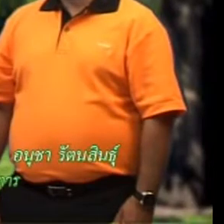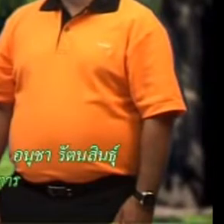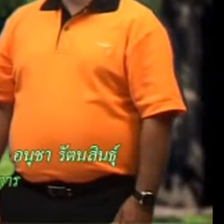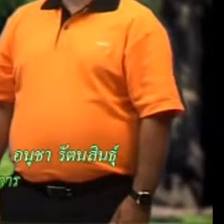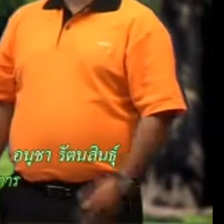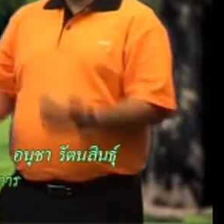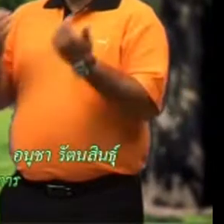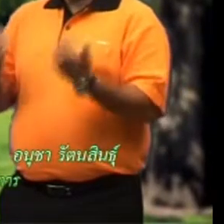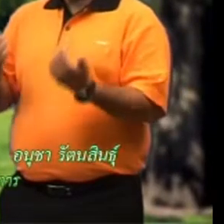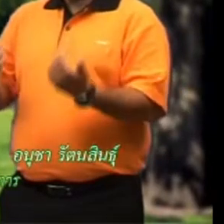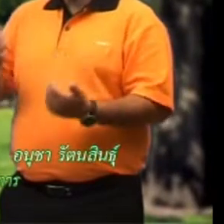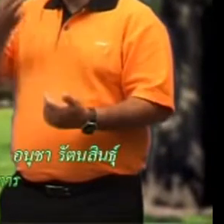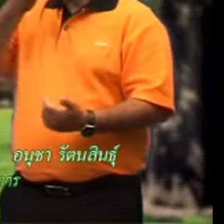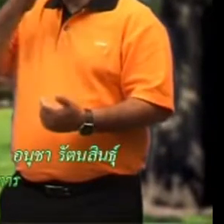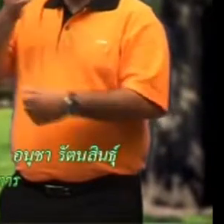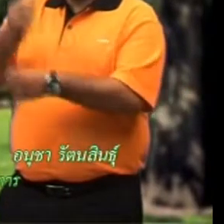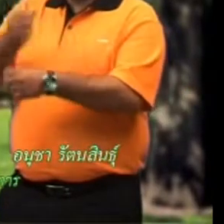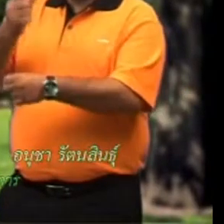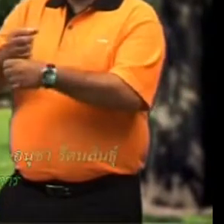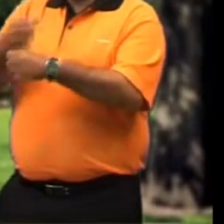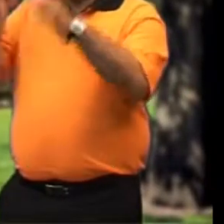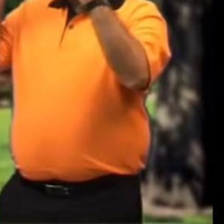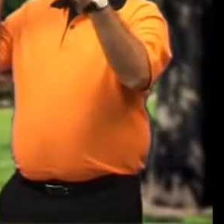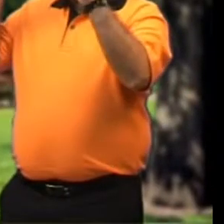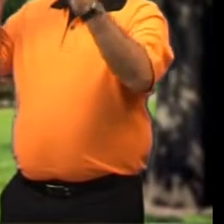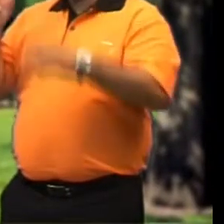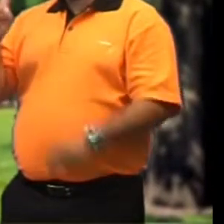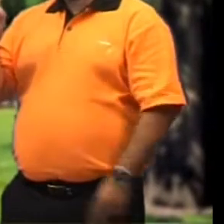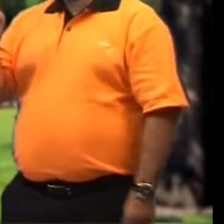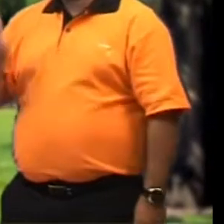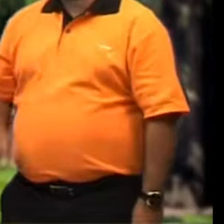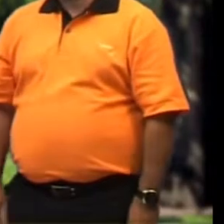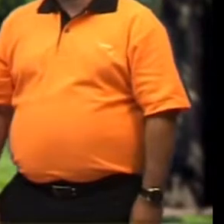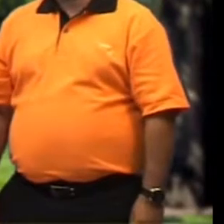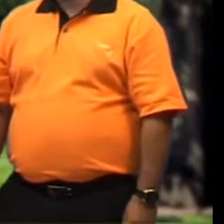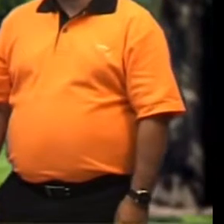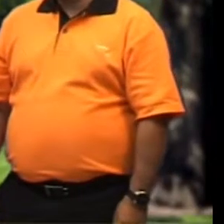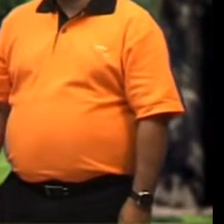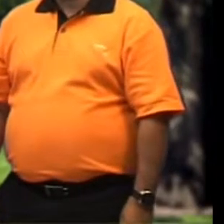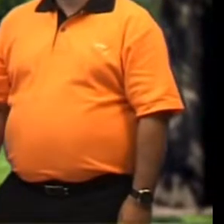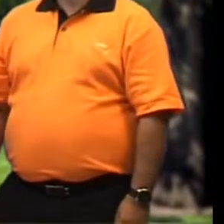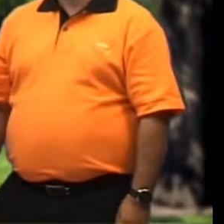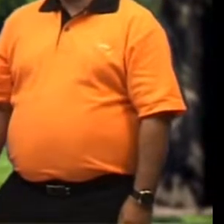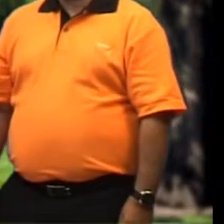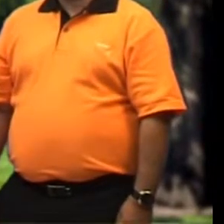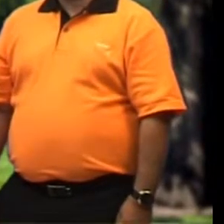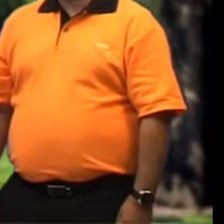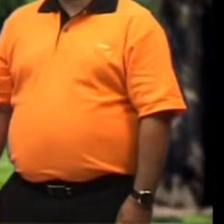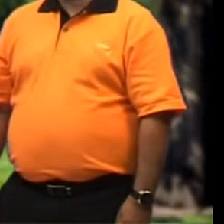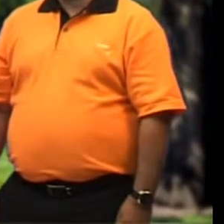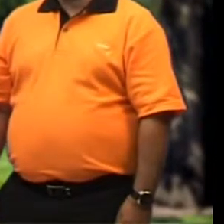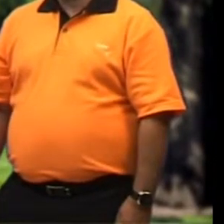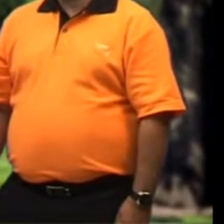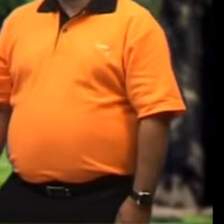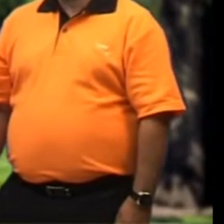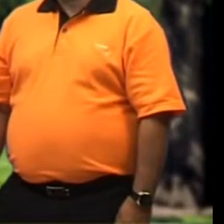ชาค่ะ คุณครับวันนี้สร้างงานสร้างอาชีพจะเสนอเรื่องอะไรครับ วันนี้จะเสนอเรื่องการแปล